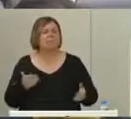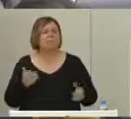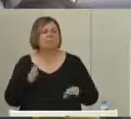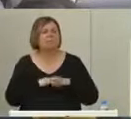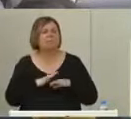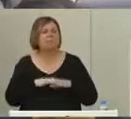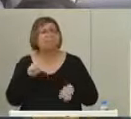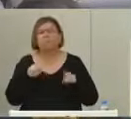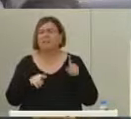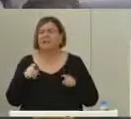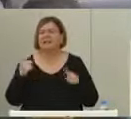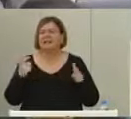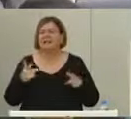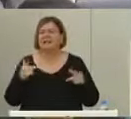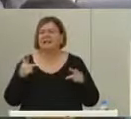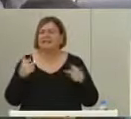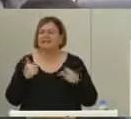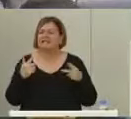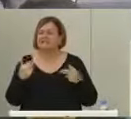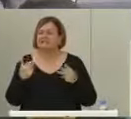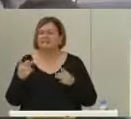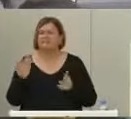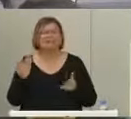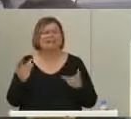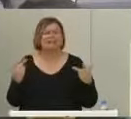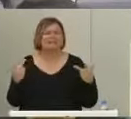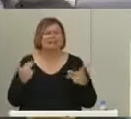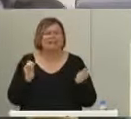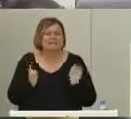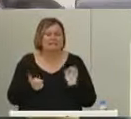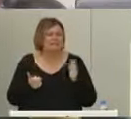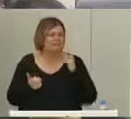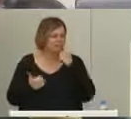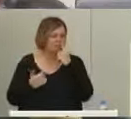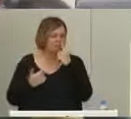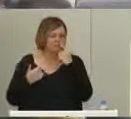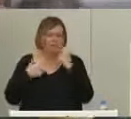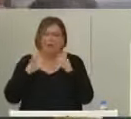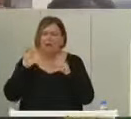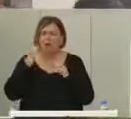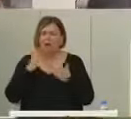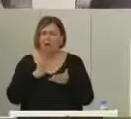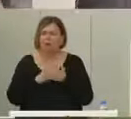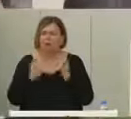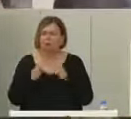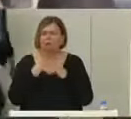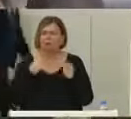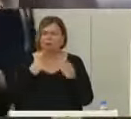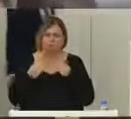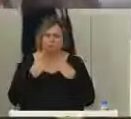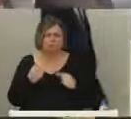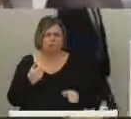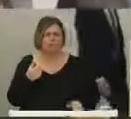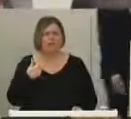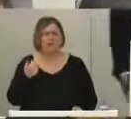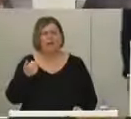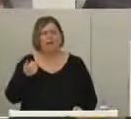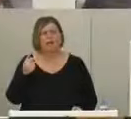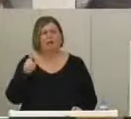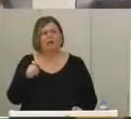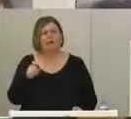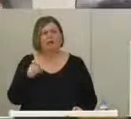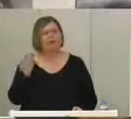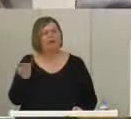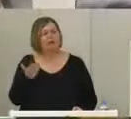yerlerden kısalım. Nerelerden kısalım? Biz AK Partili arkadaşlarımızla grupta konuştuk. Biz 6 ay ne